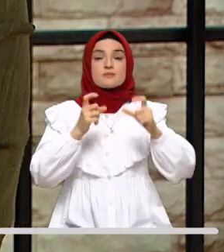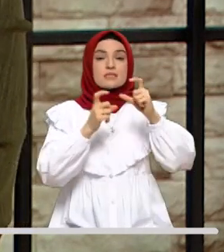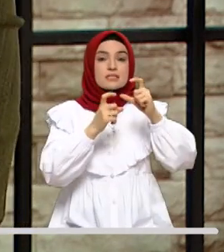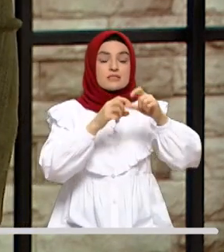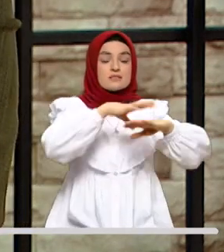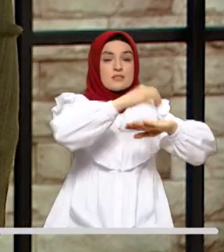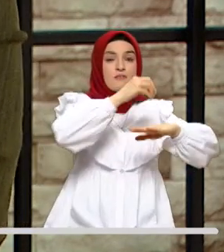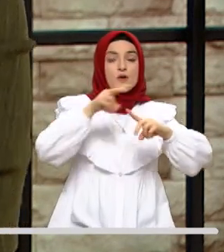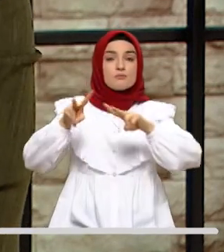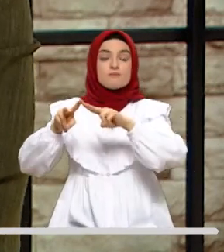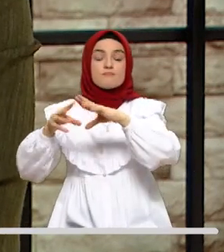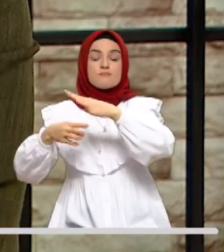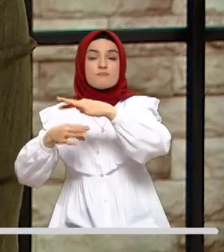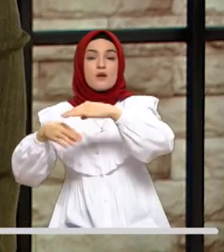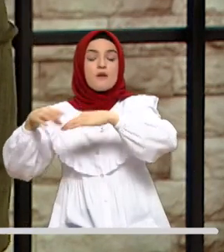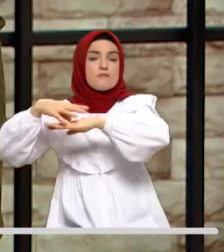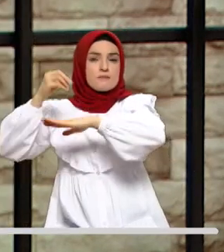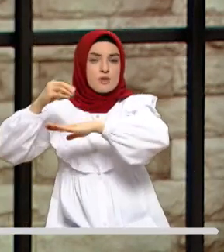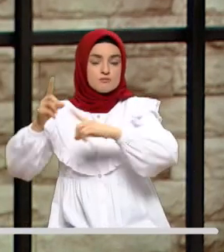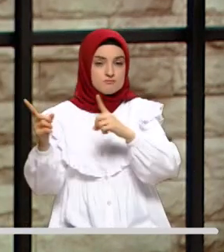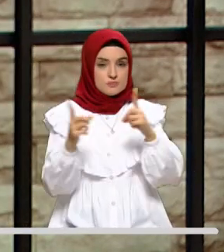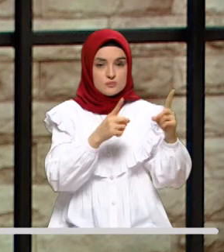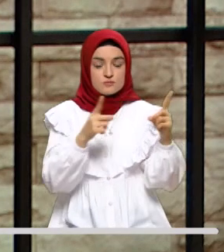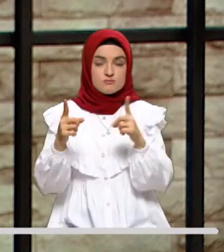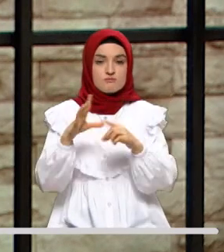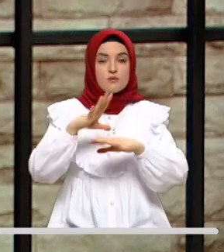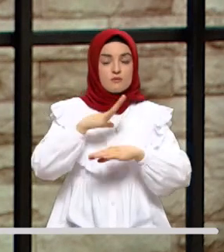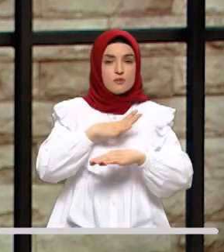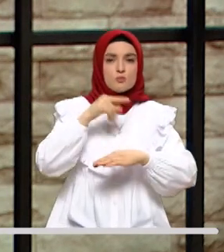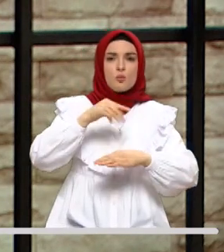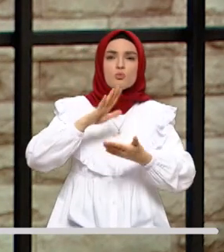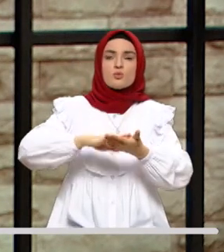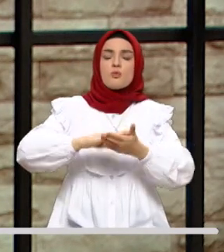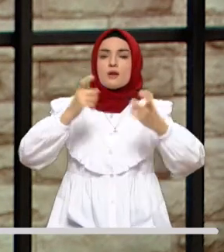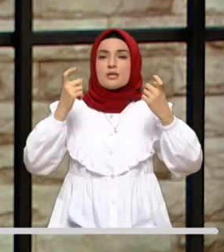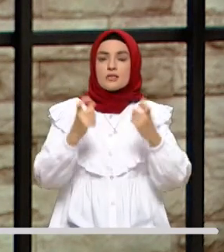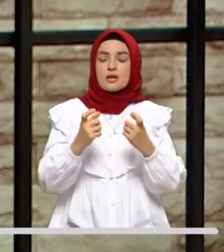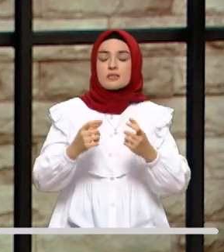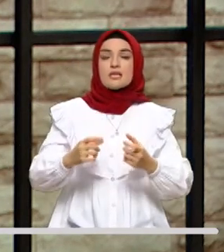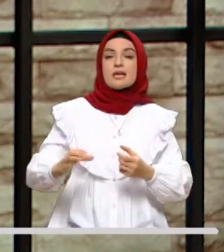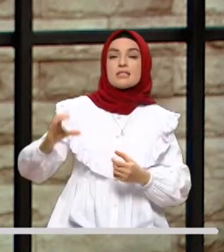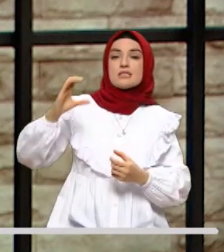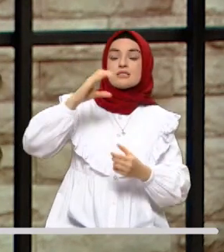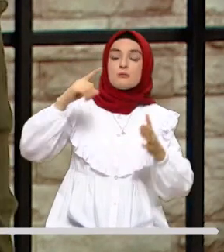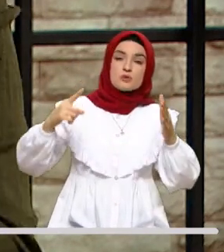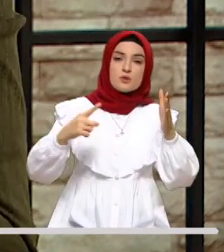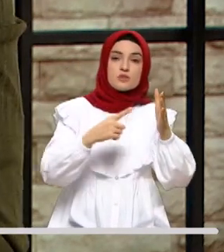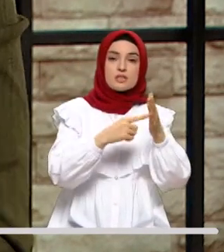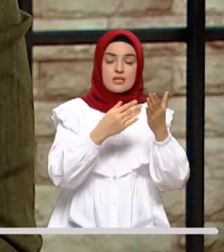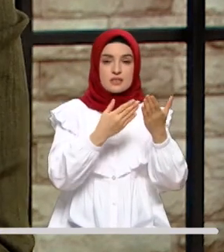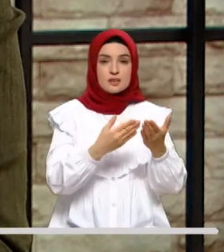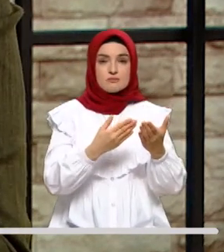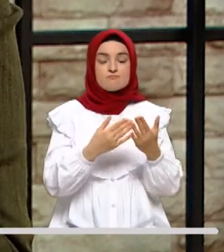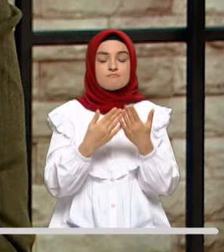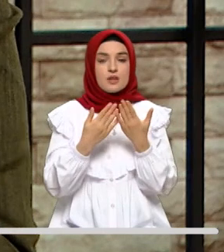yani Beytullah'ın yanında say ettiğimiz o mübarek mekan İslam'ın şiarlarındandır. Eğer İknur